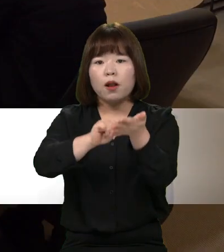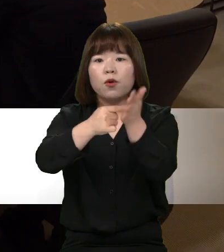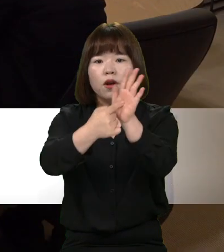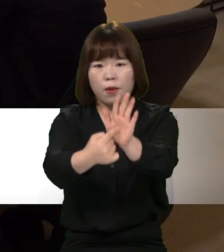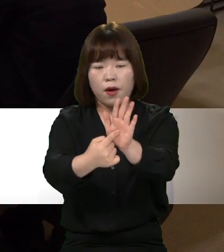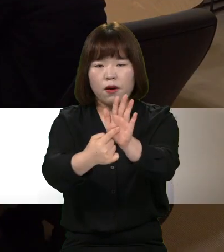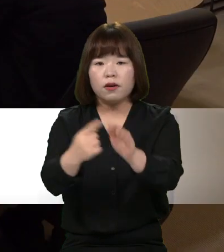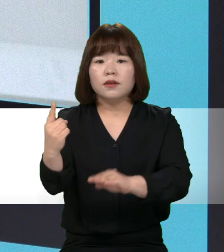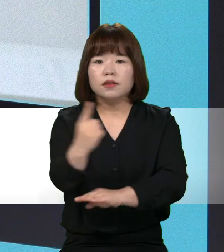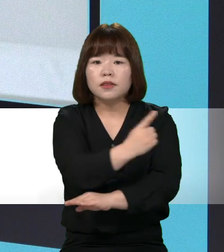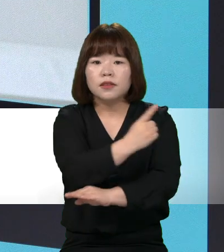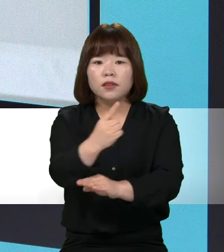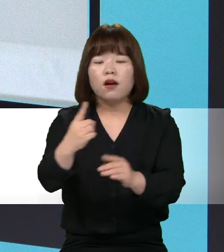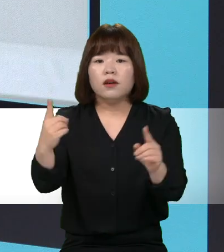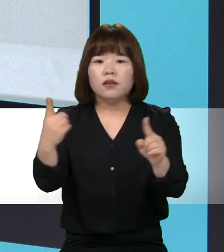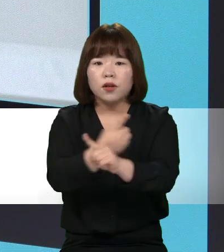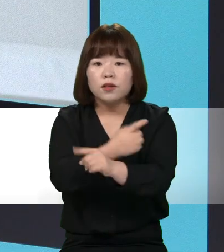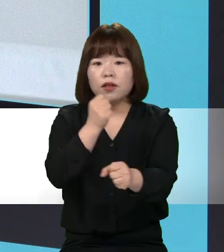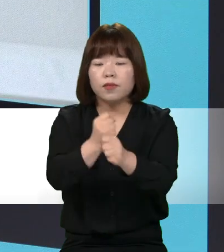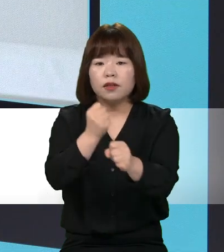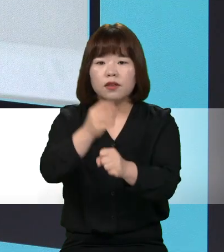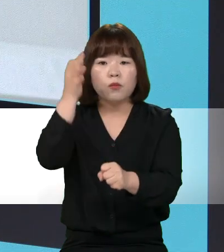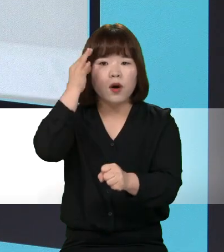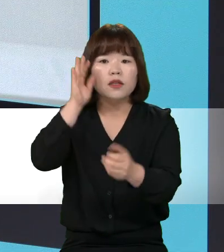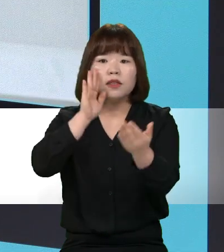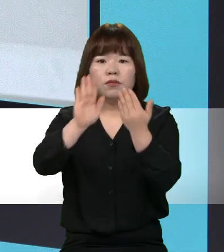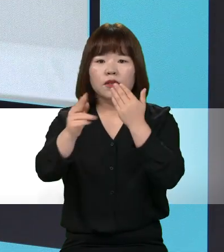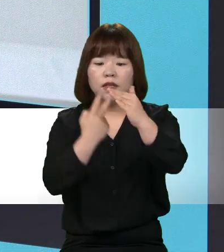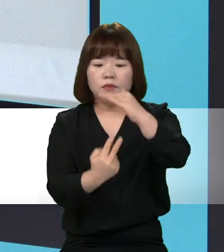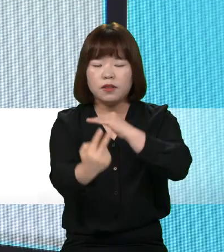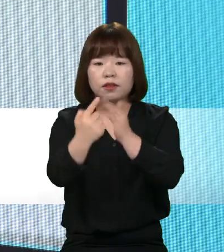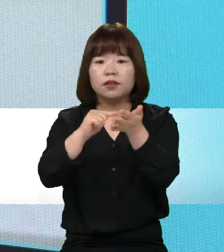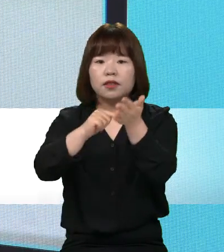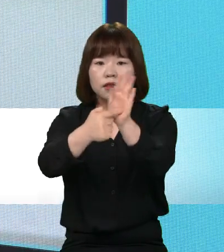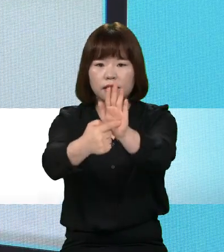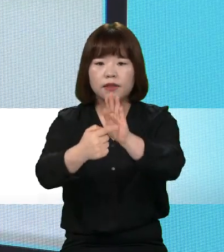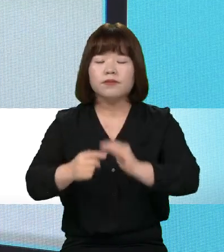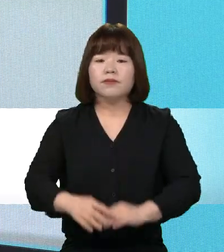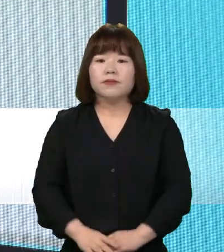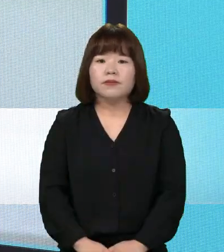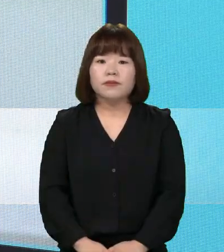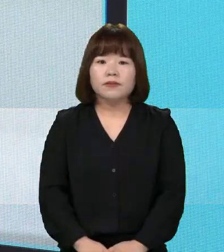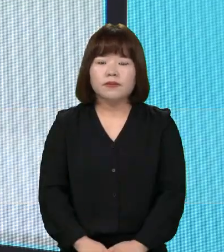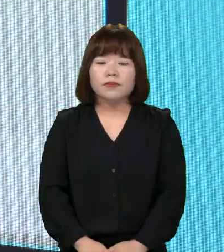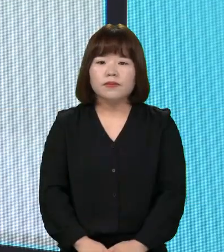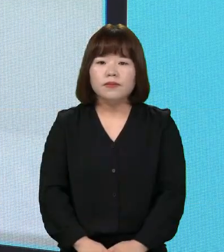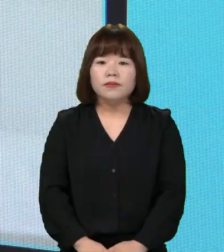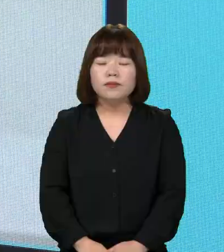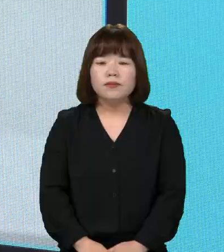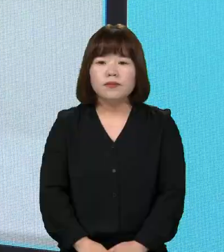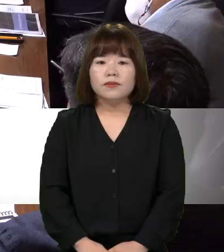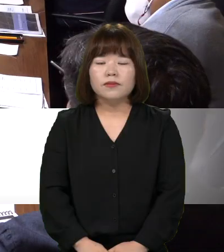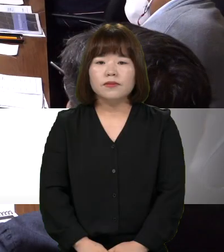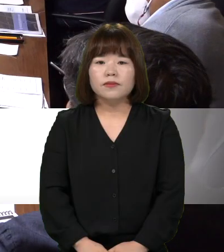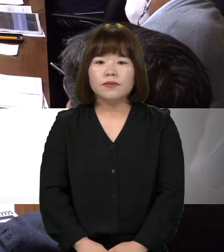도시로 라는 주제로 발표를 하며 디지털 전환을 만들어가는 포항 씨의 미래 비전을 제시했습니다